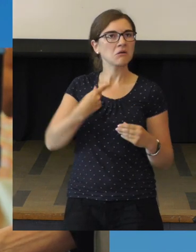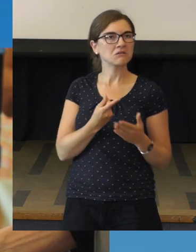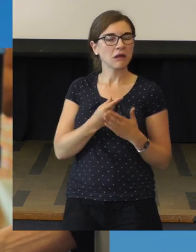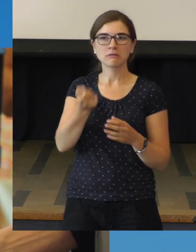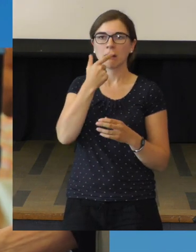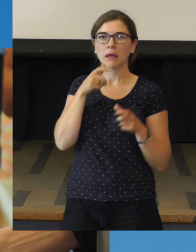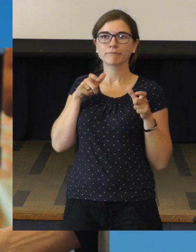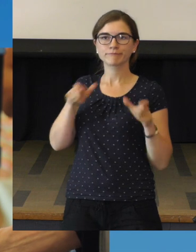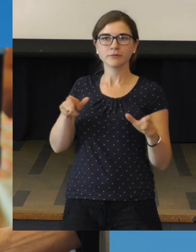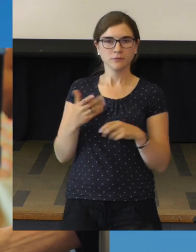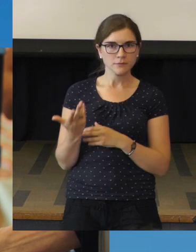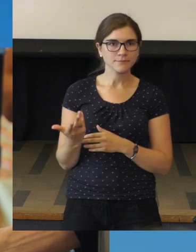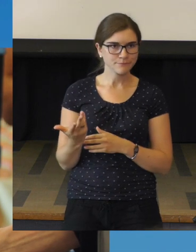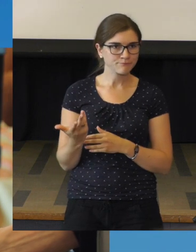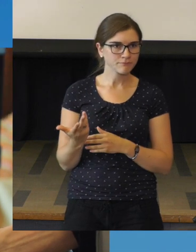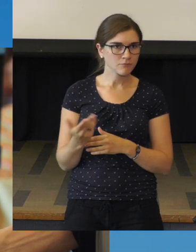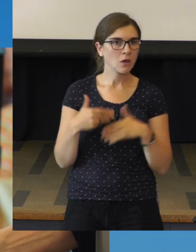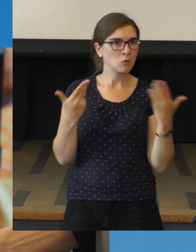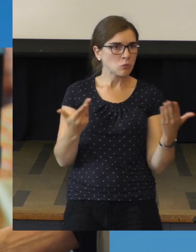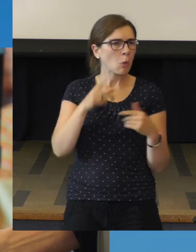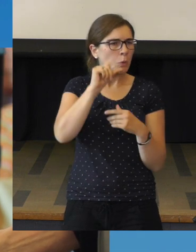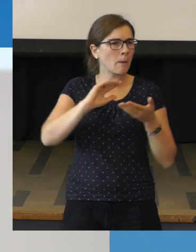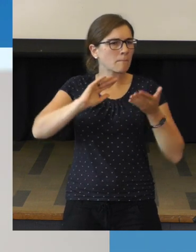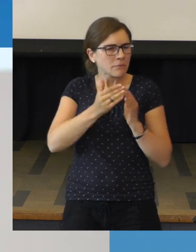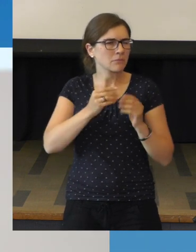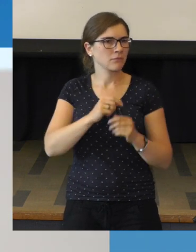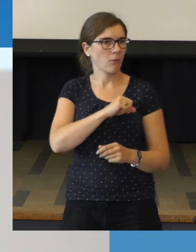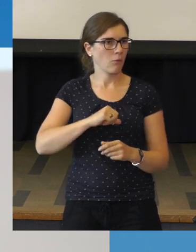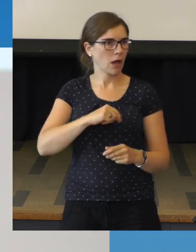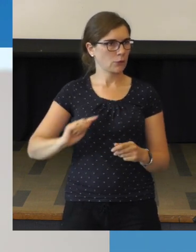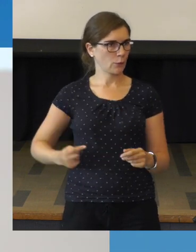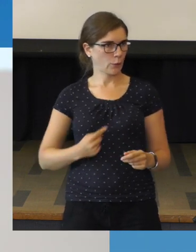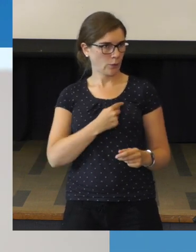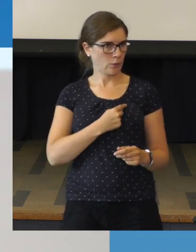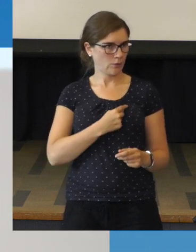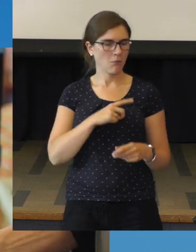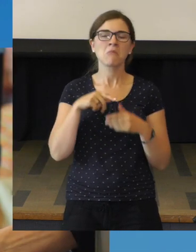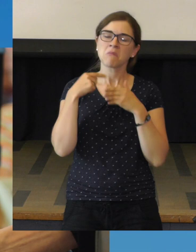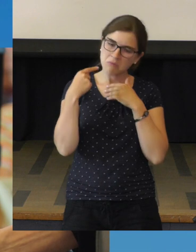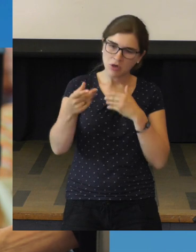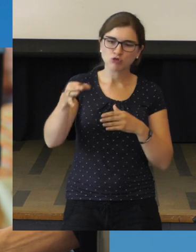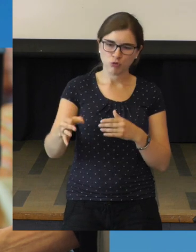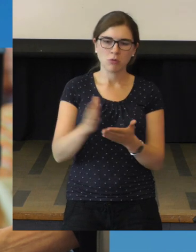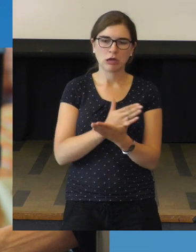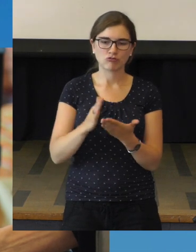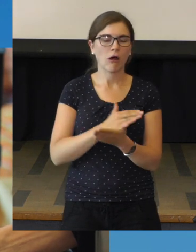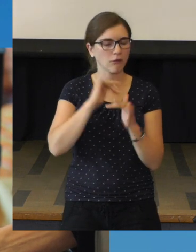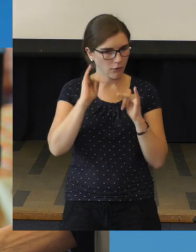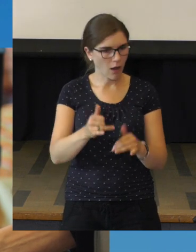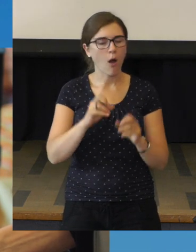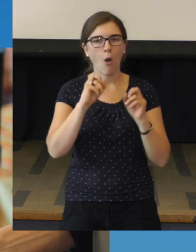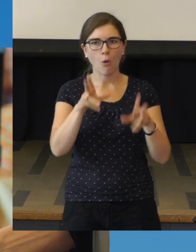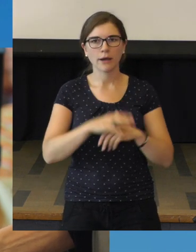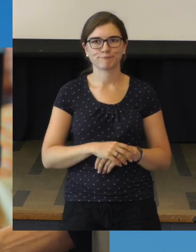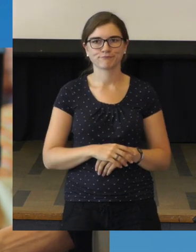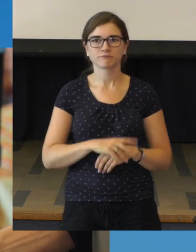könnte damit minimalinvasiv ausgeführt werden. Er hat sich dafür entschieden. Nach der OP